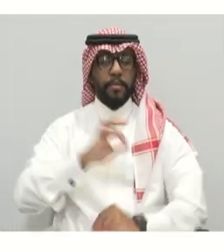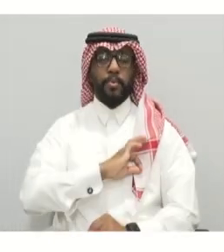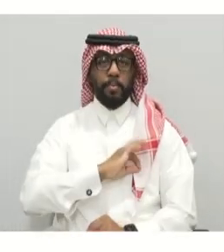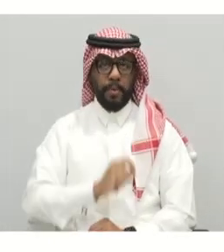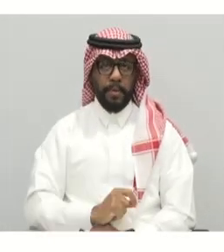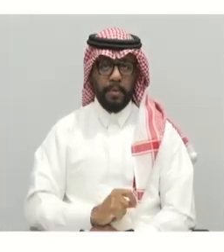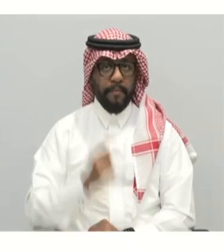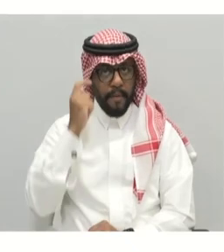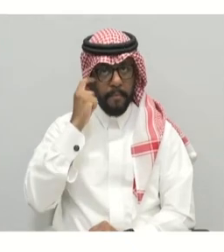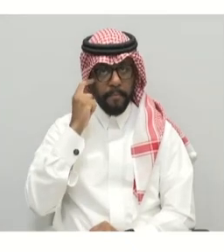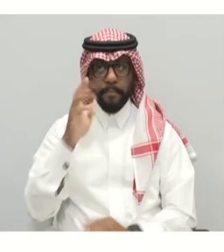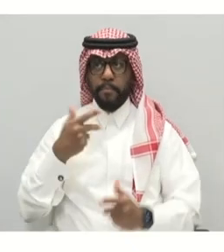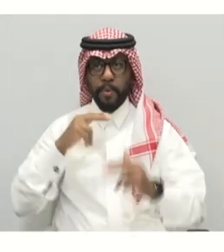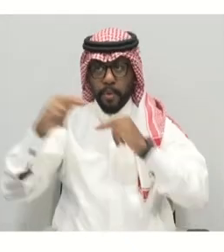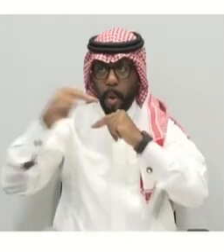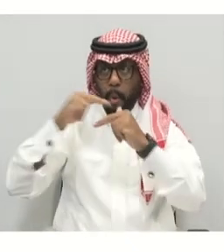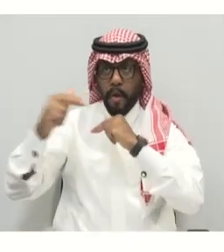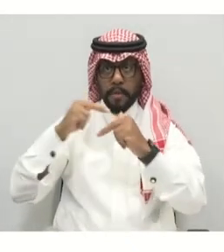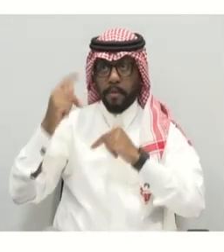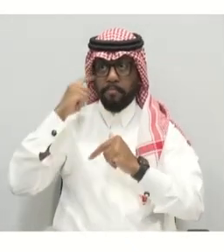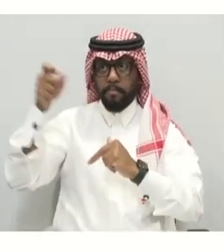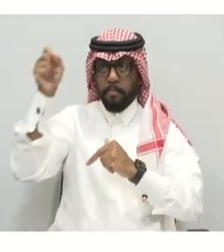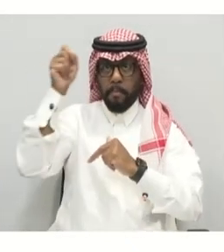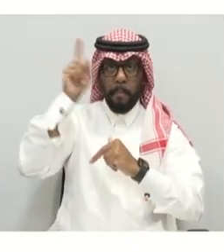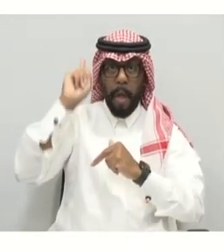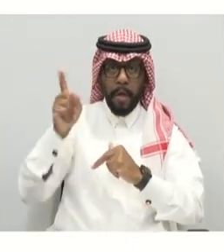لا اتواصل مع من لا اعرفهم